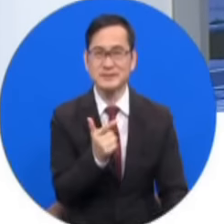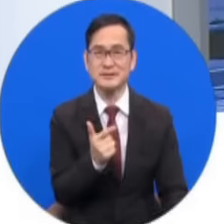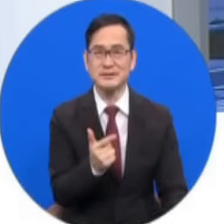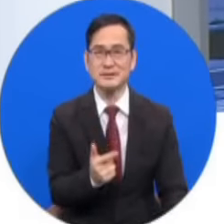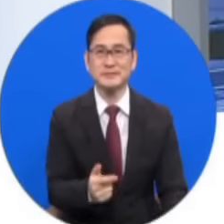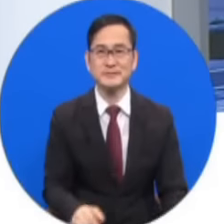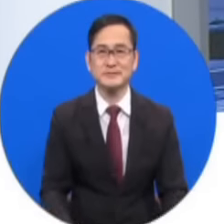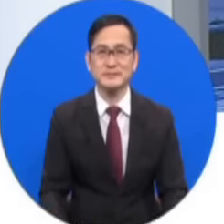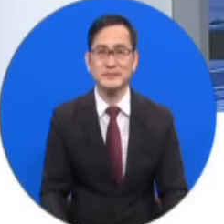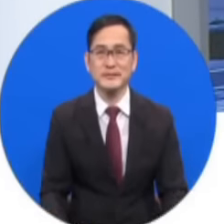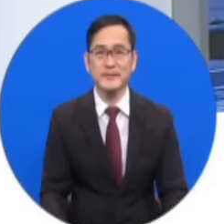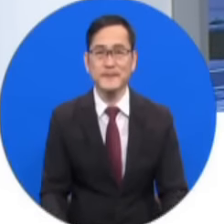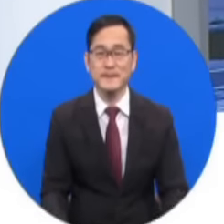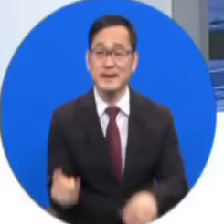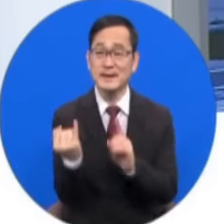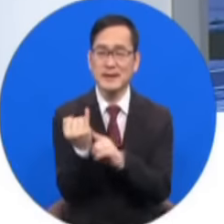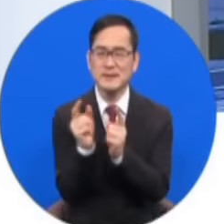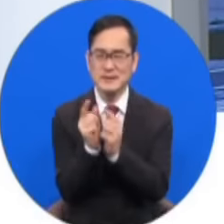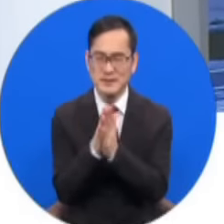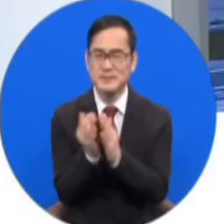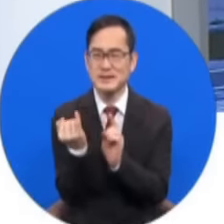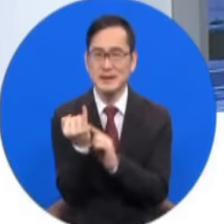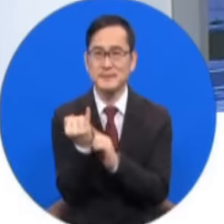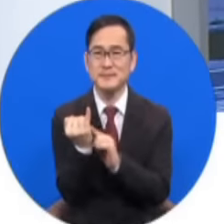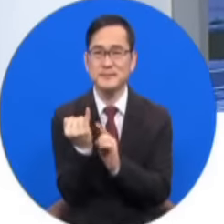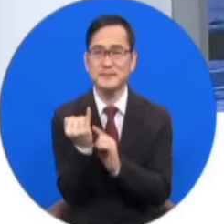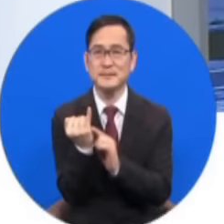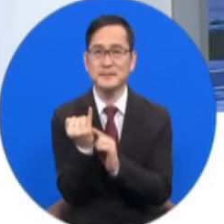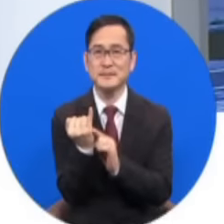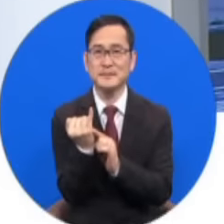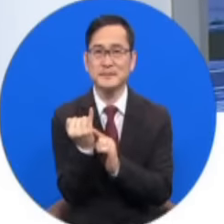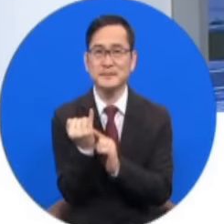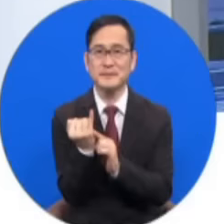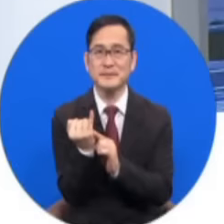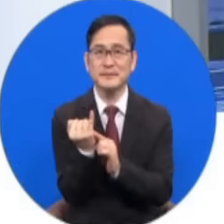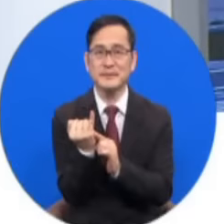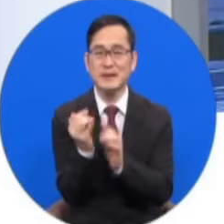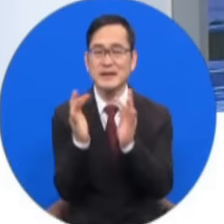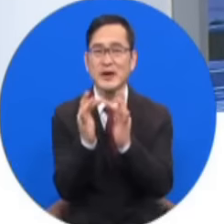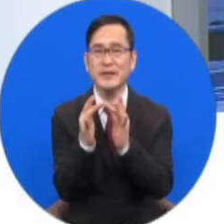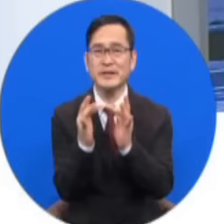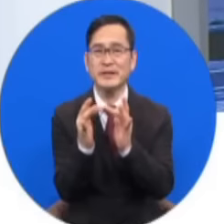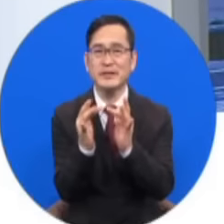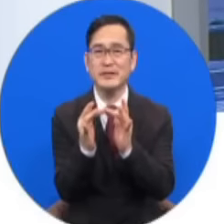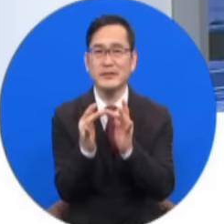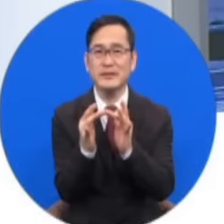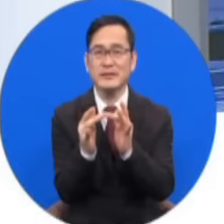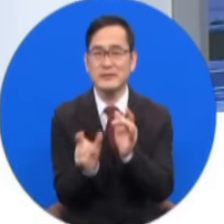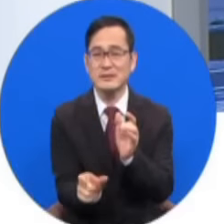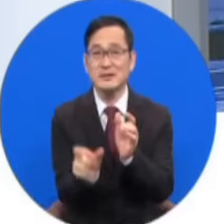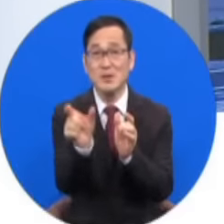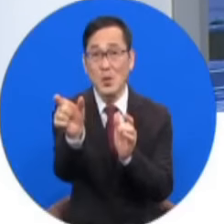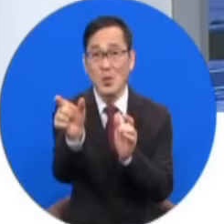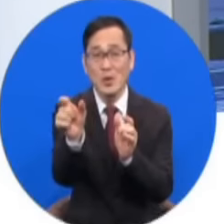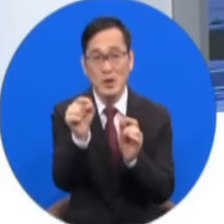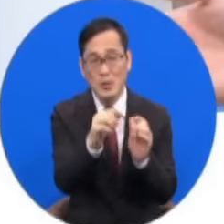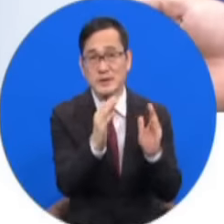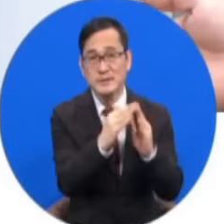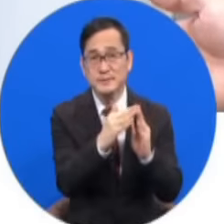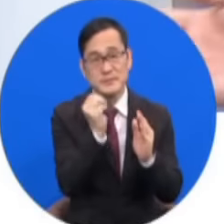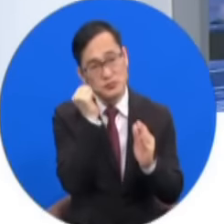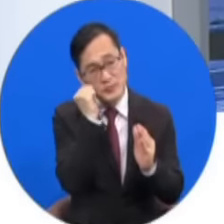문다 씨 개정에 그 슈퍼호스트 돼 있는 그 자기 개정에 그것이 등록되 있는 것이기 때문에 어찌보면 더 큰 문제가